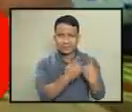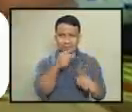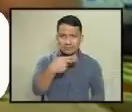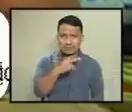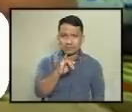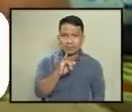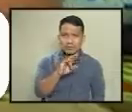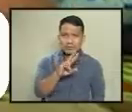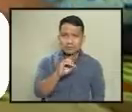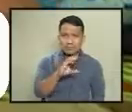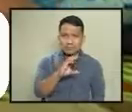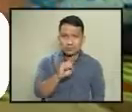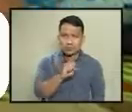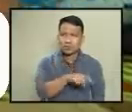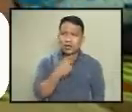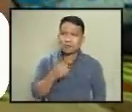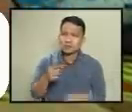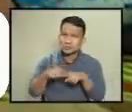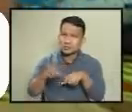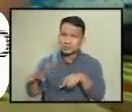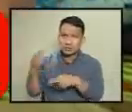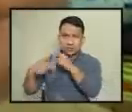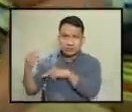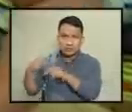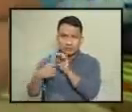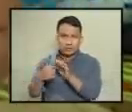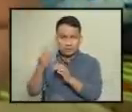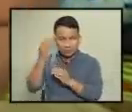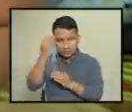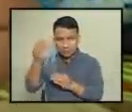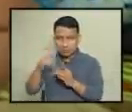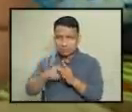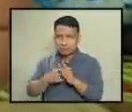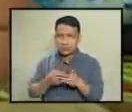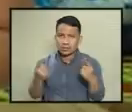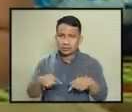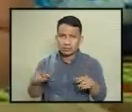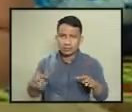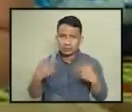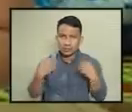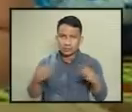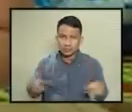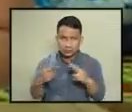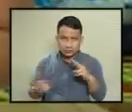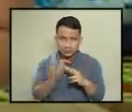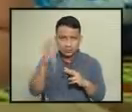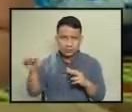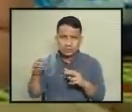Ed Lucci, basihan ni Vice Mayor Natanauan ang history. Ang tinutukoy niya, yung nangyaring malakas na pagsabog sa Bulkang Taal